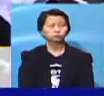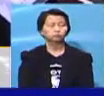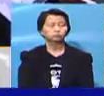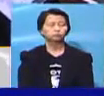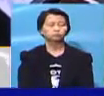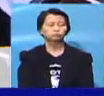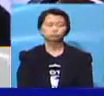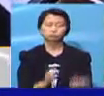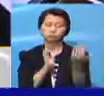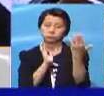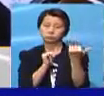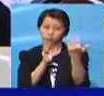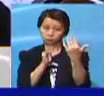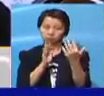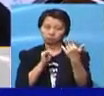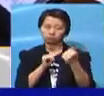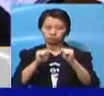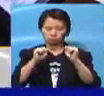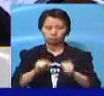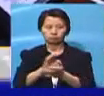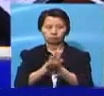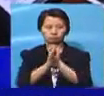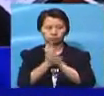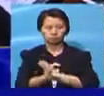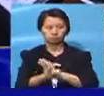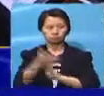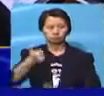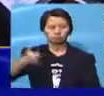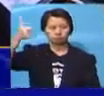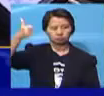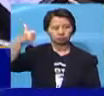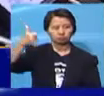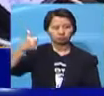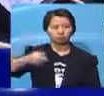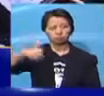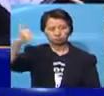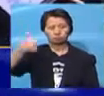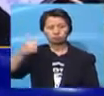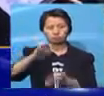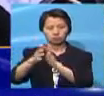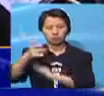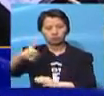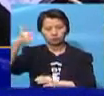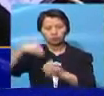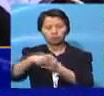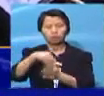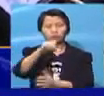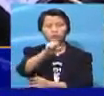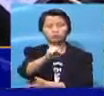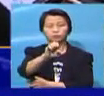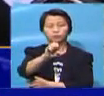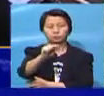Mudah-mudahan boleh menjadi juara dalam SEA Games